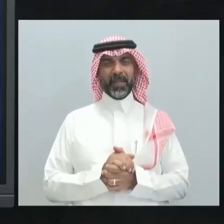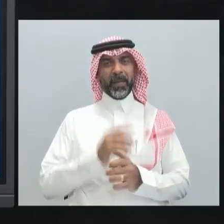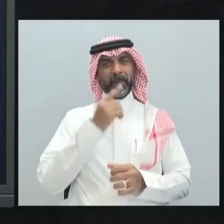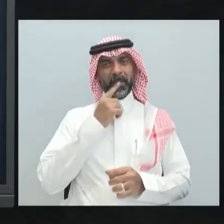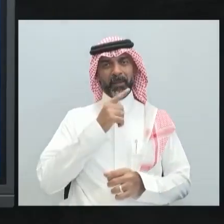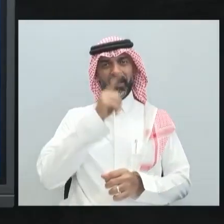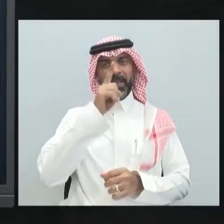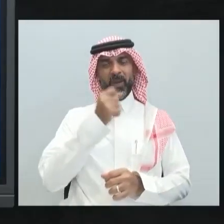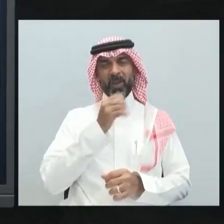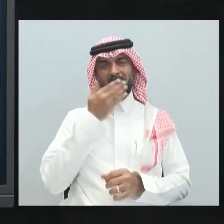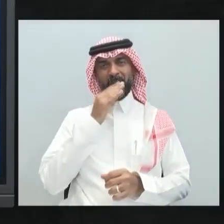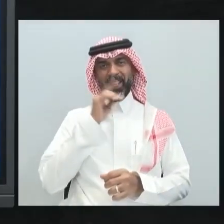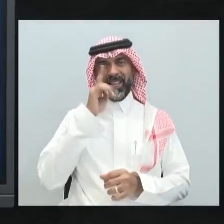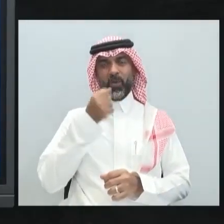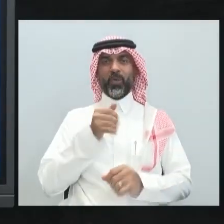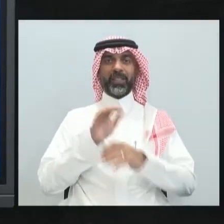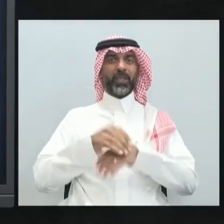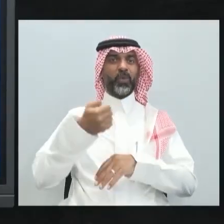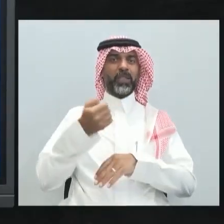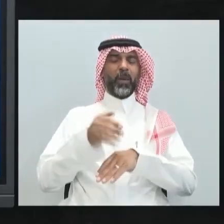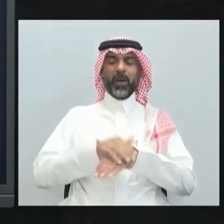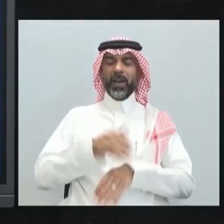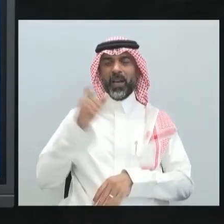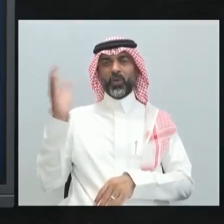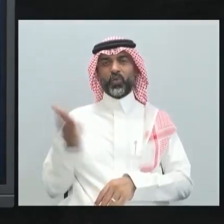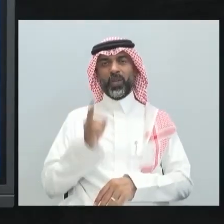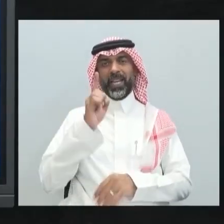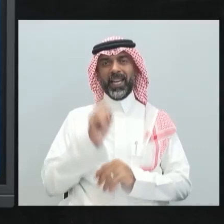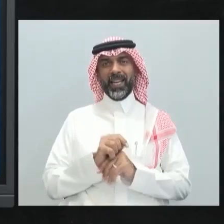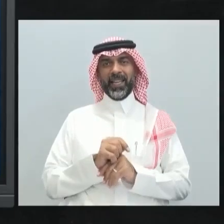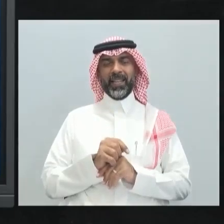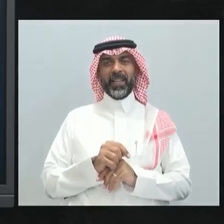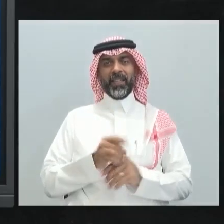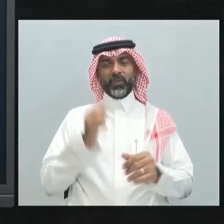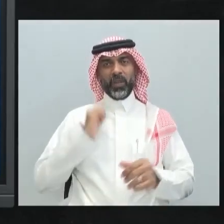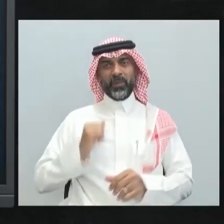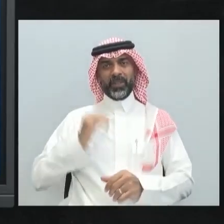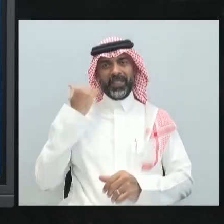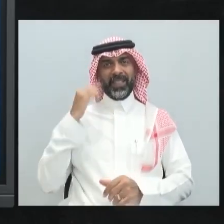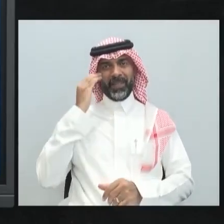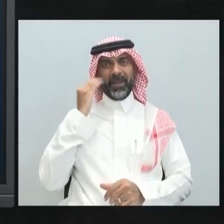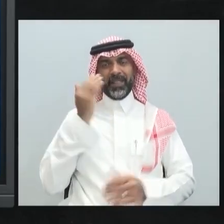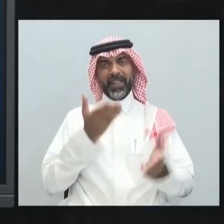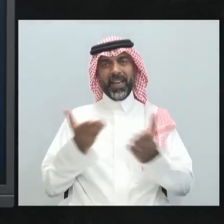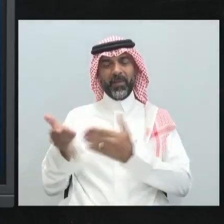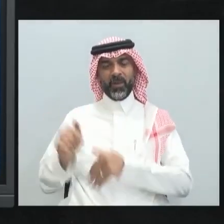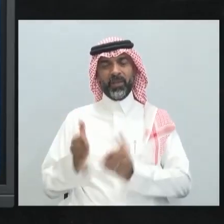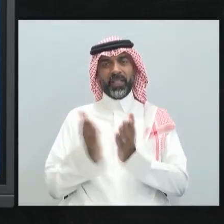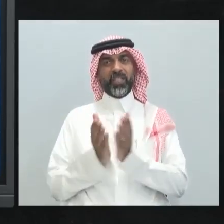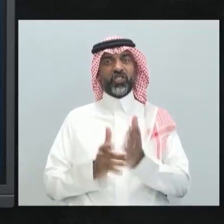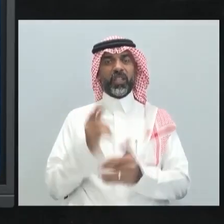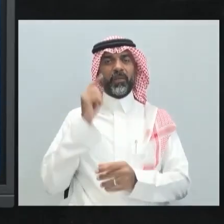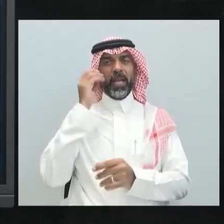بسم الله والحمد لله والصلاه والسلام على رسول الله طلابي وطالبات اهلا وسهلا بكم في درس جديد في ماده علم